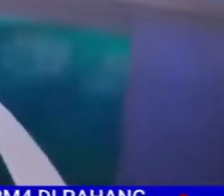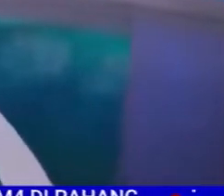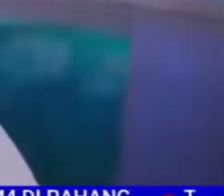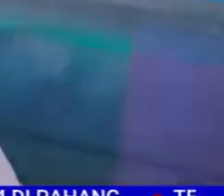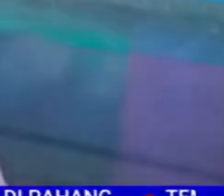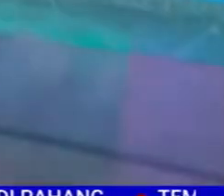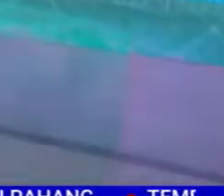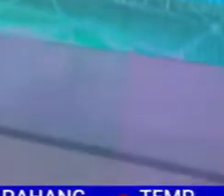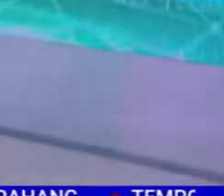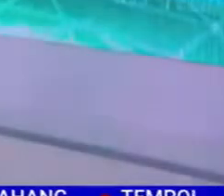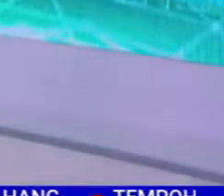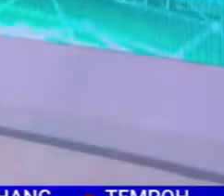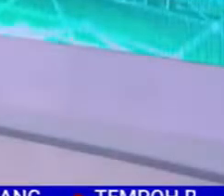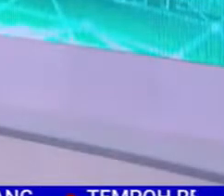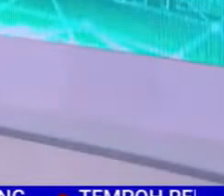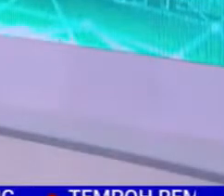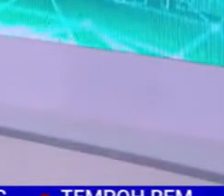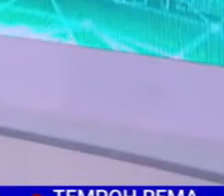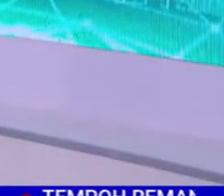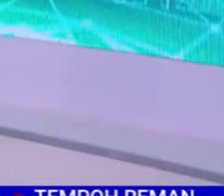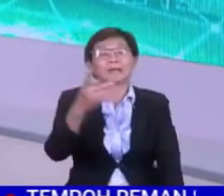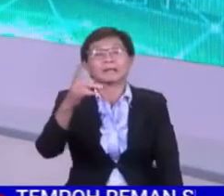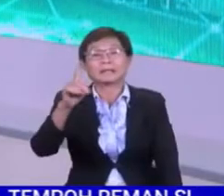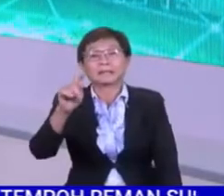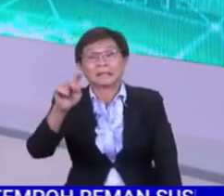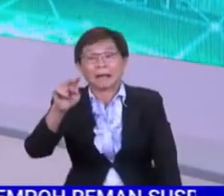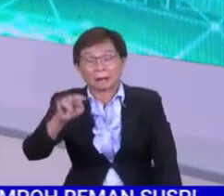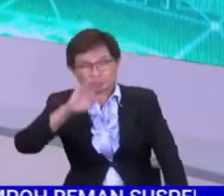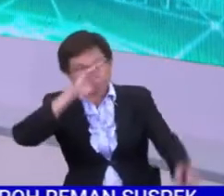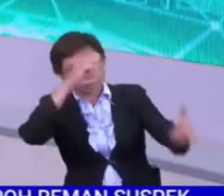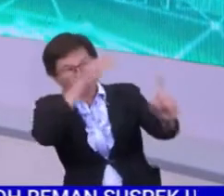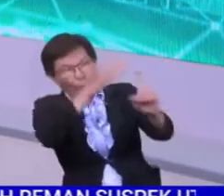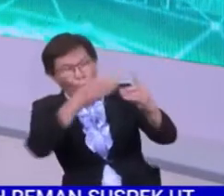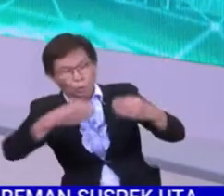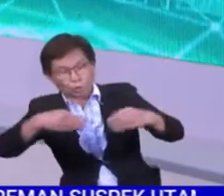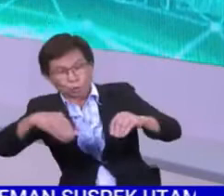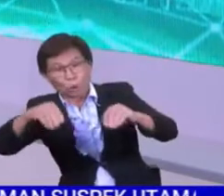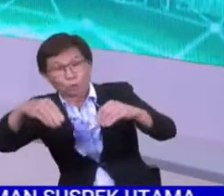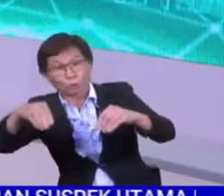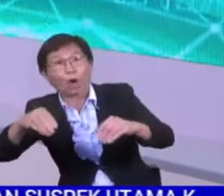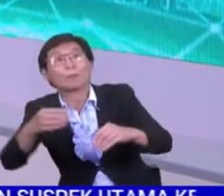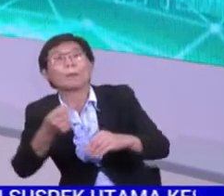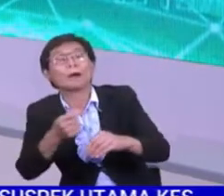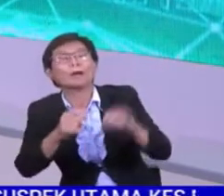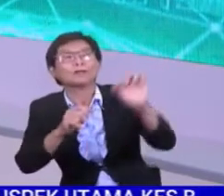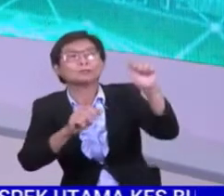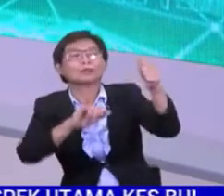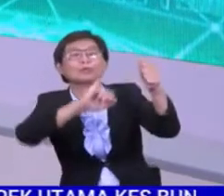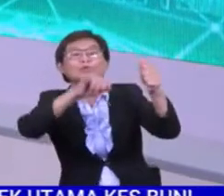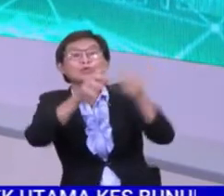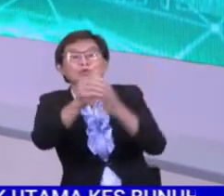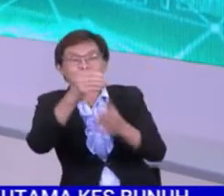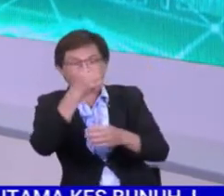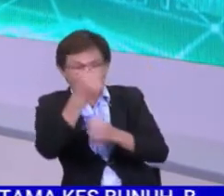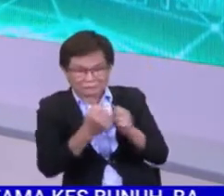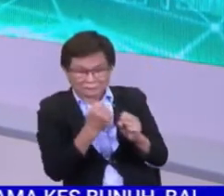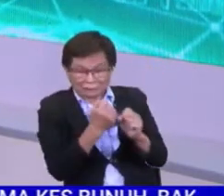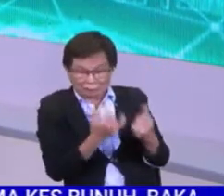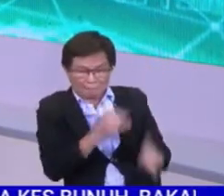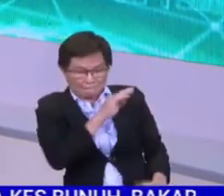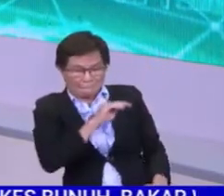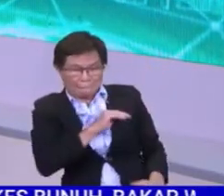Lembaga Kenaf dan Tembakau Negara LKTN menyasarkan nilai jualan kenaf sebanyak RM10 juta tahun ini.